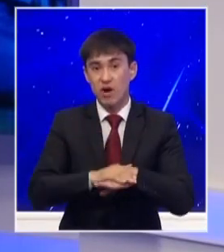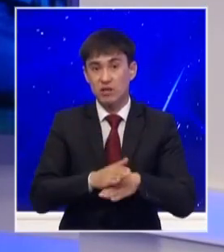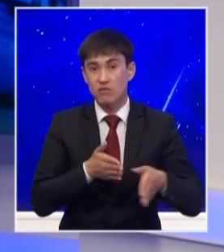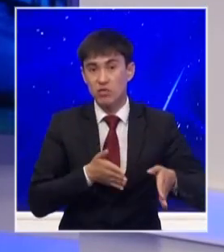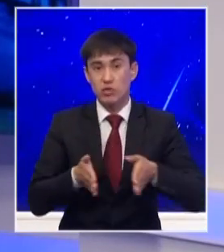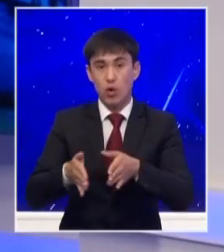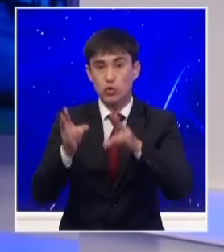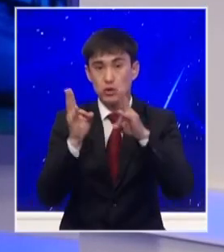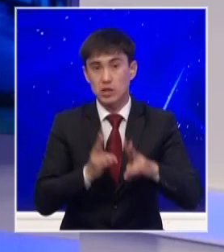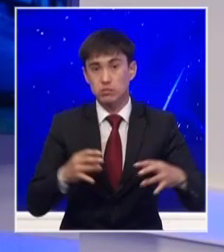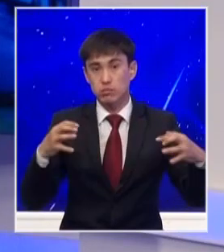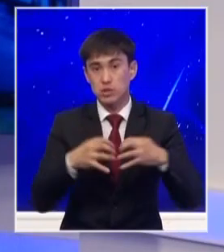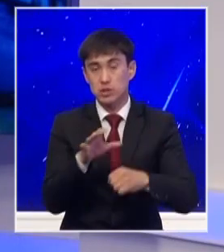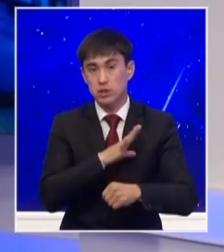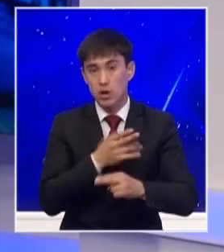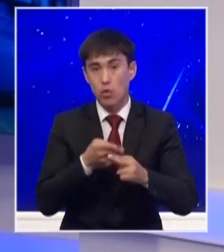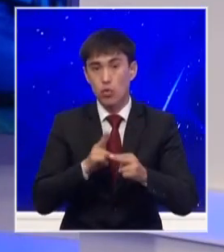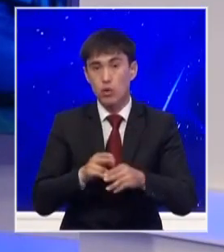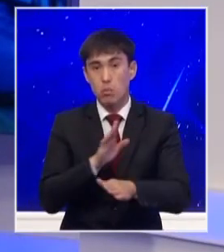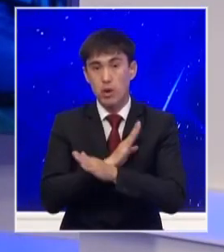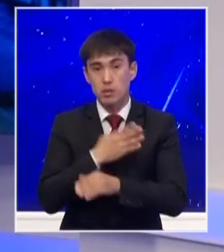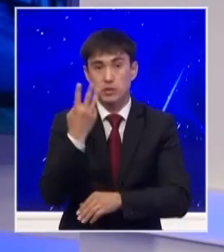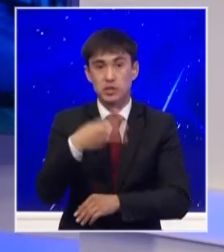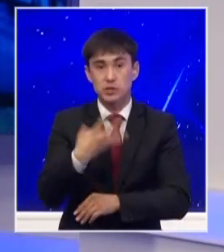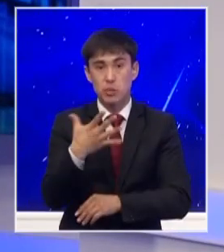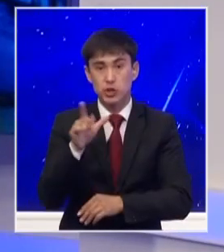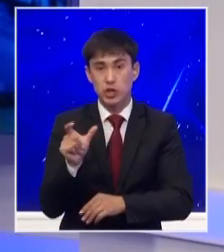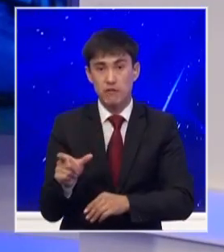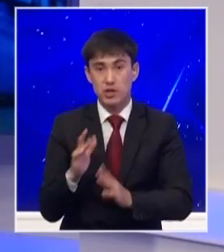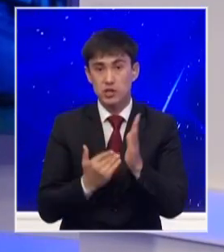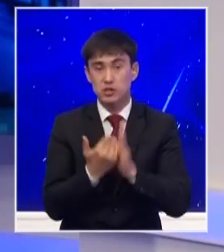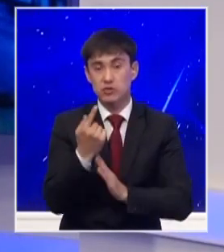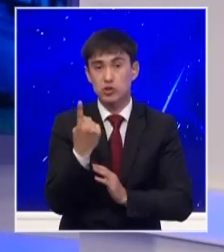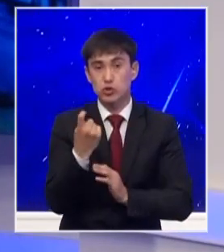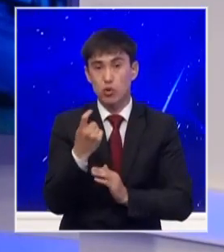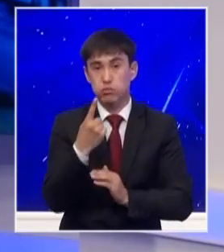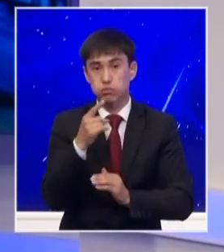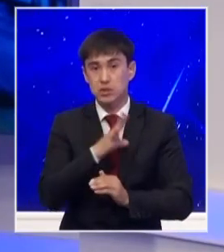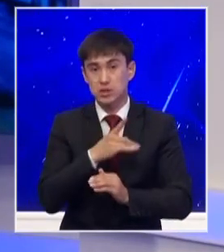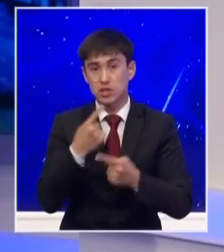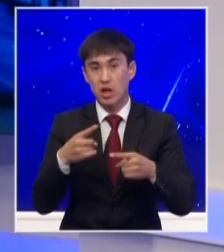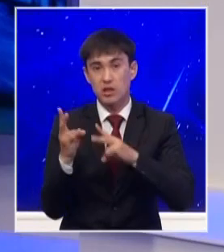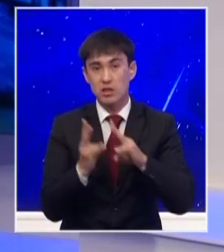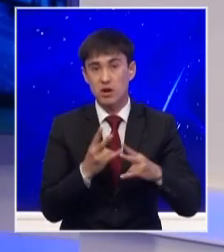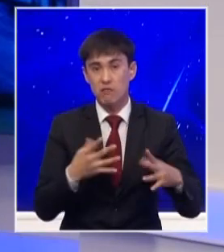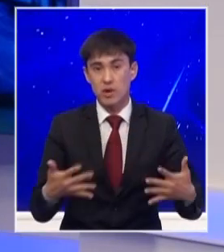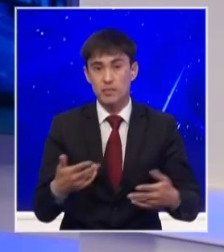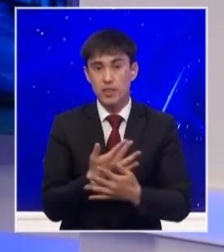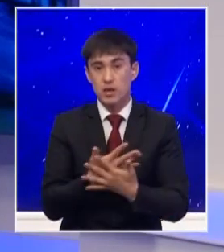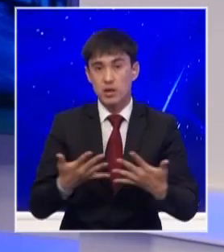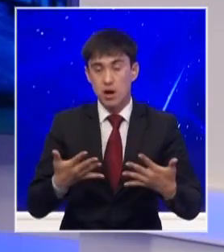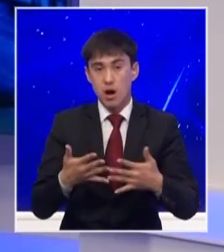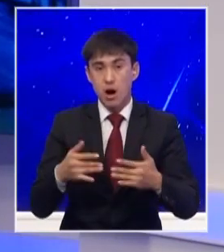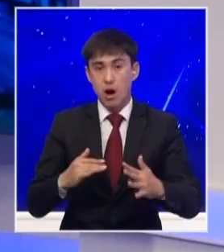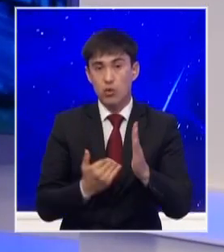фактов дорожно-транспортных происшествий, в которых погибли 35 человек и свыше 100 получили различные травмы.